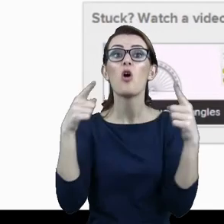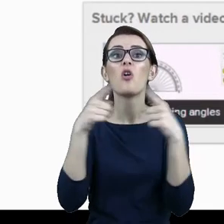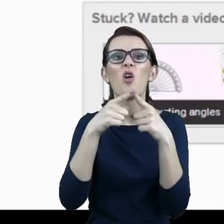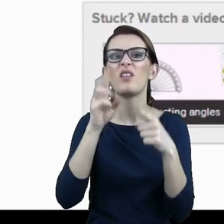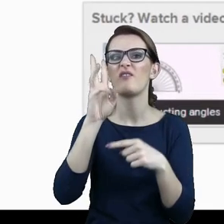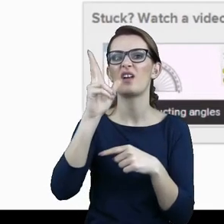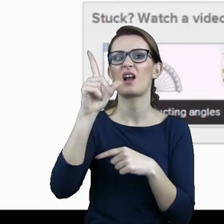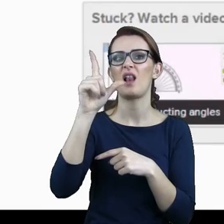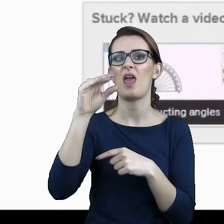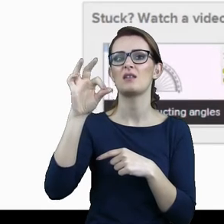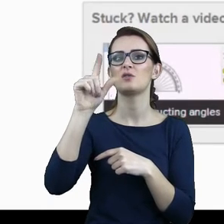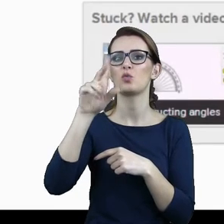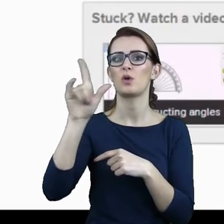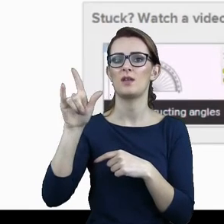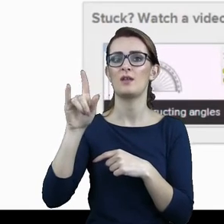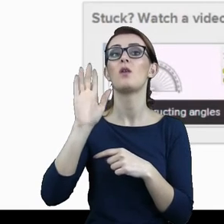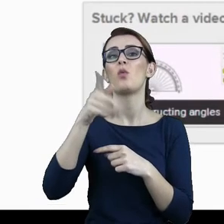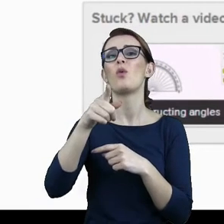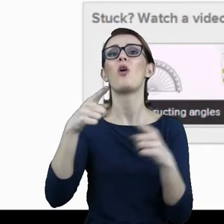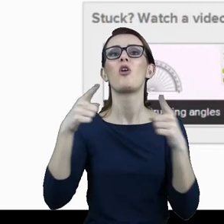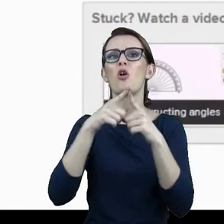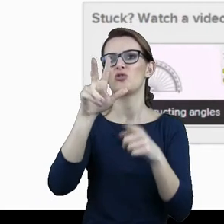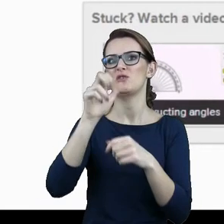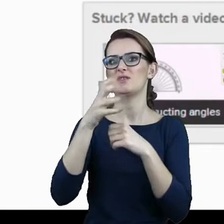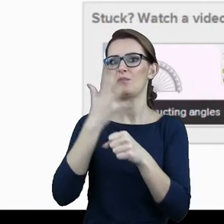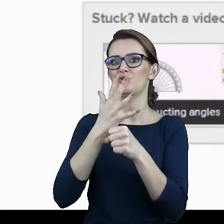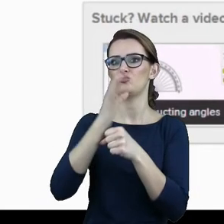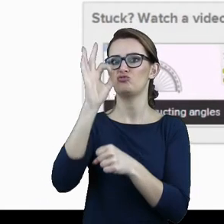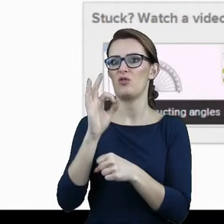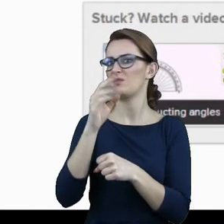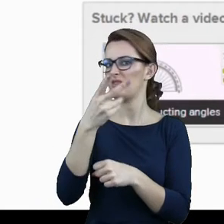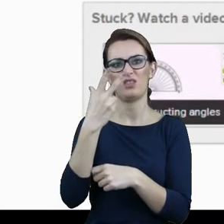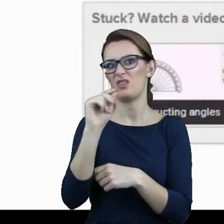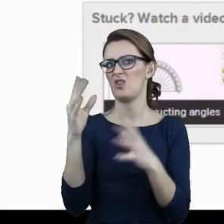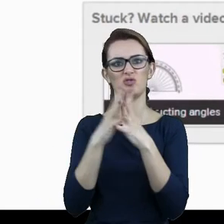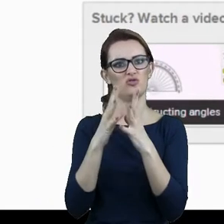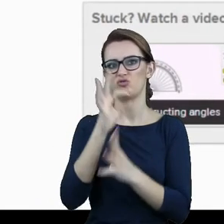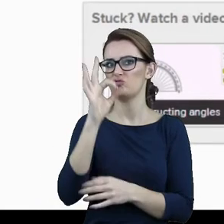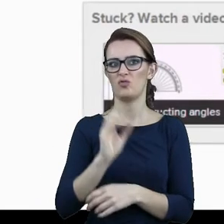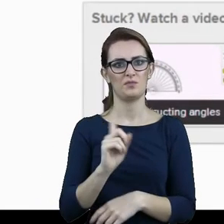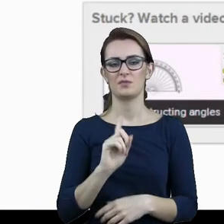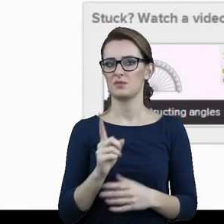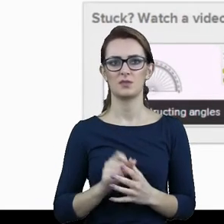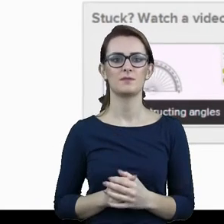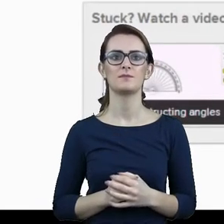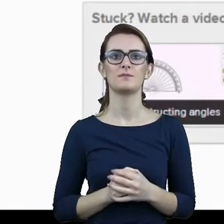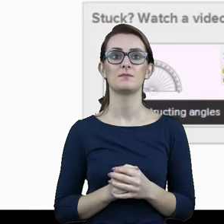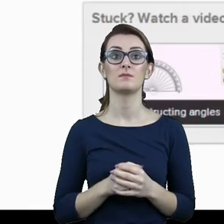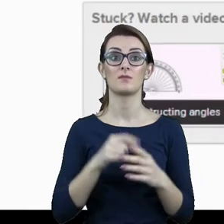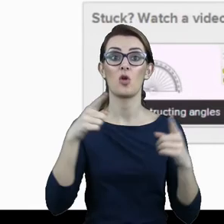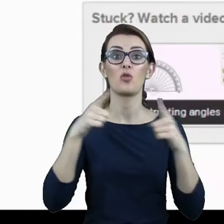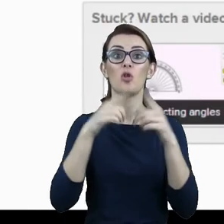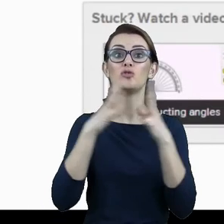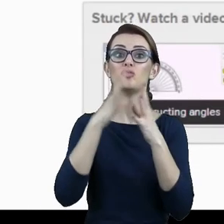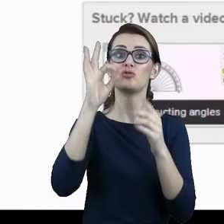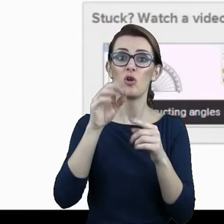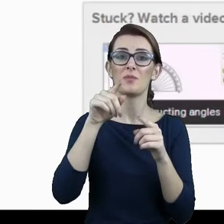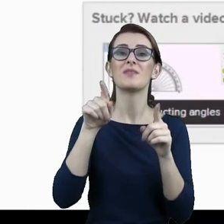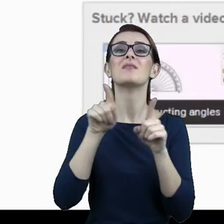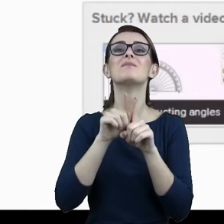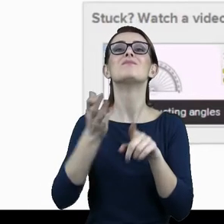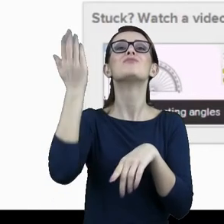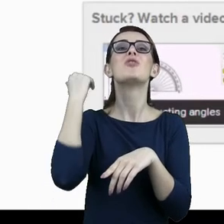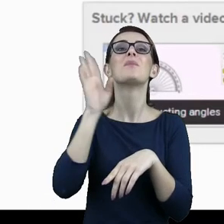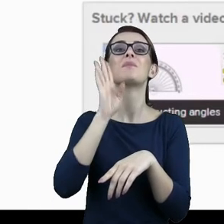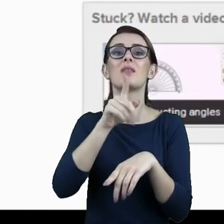zewnątrz. Tu byłby kąt wklęsły. Ten kąt miałby 350 stopni. To nie jest kąt 10 stopni. Kąt